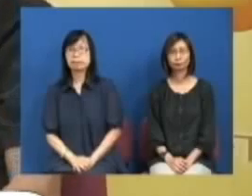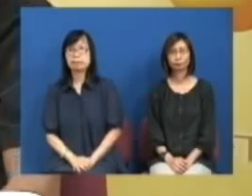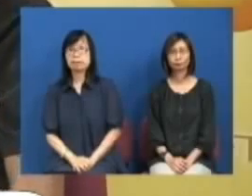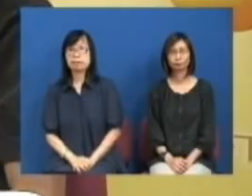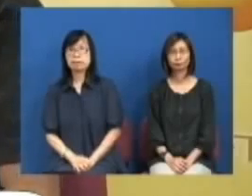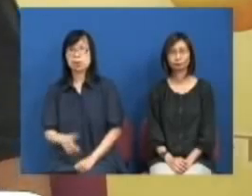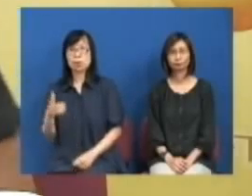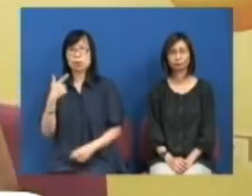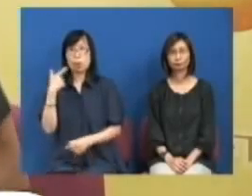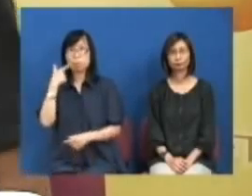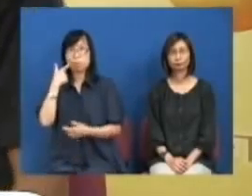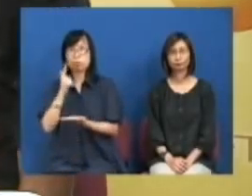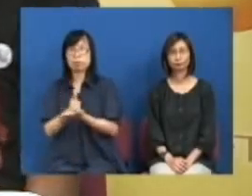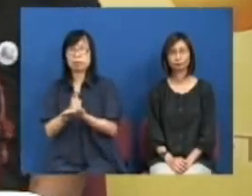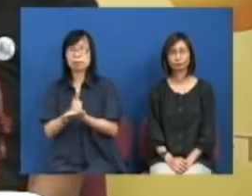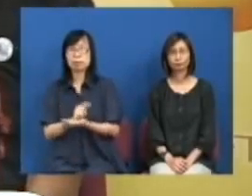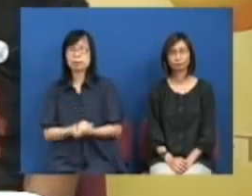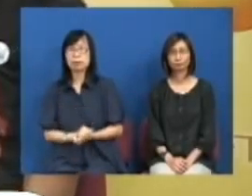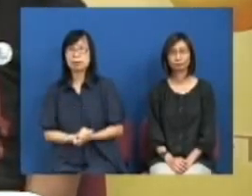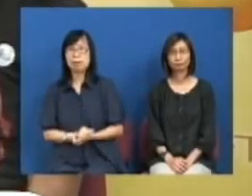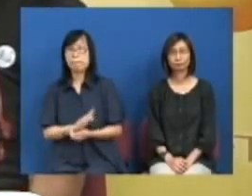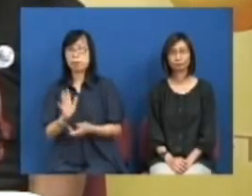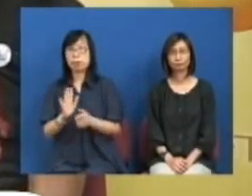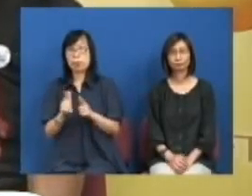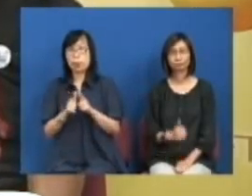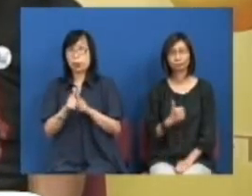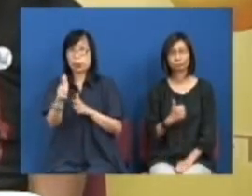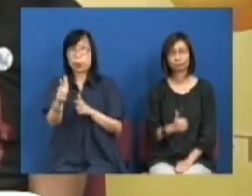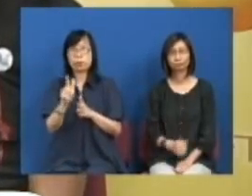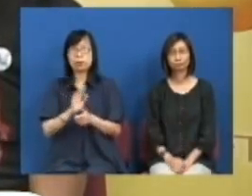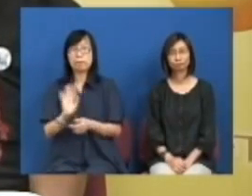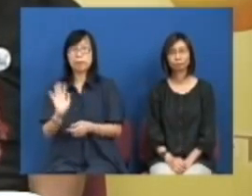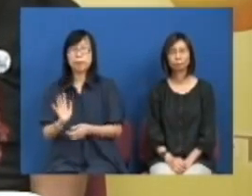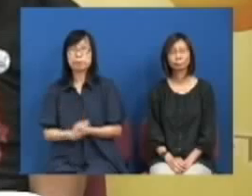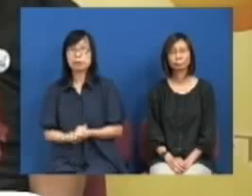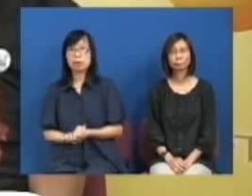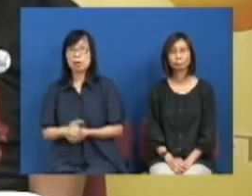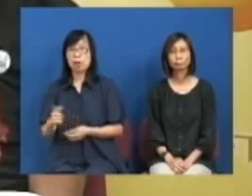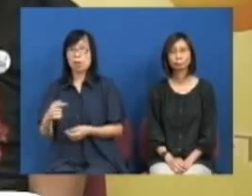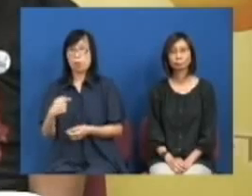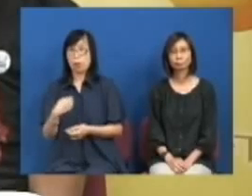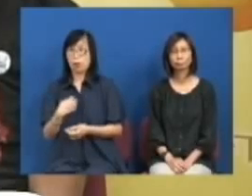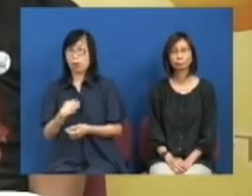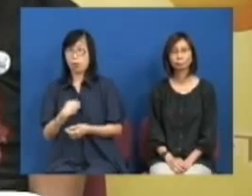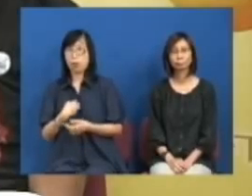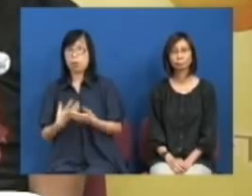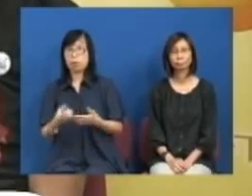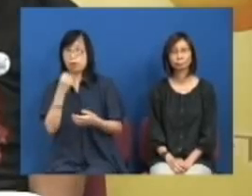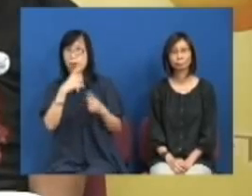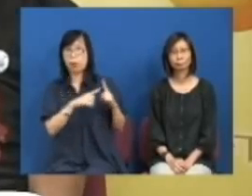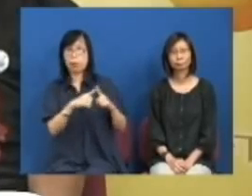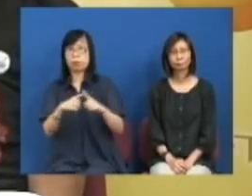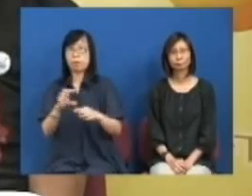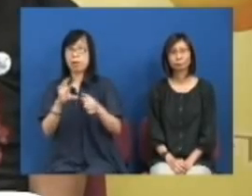之嚴重嘅問題，而且都唔會太遠，係咪？我覺得我喺度即係覺得，如果民主黨同埋支聯